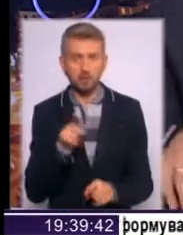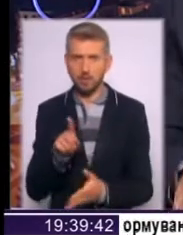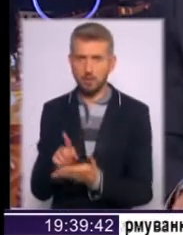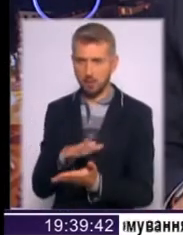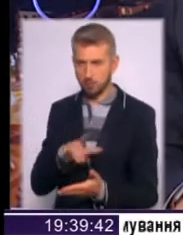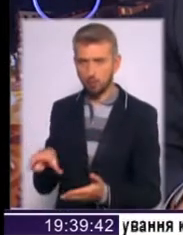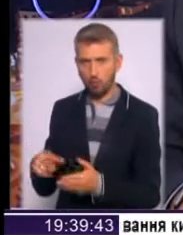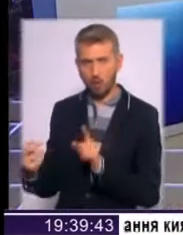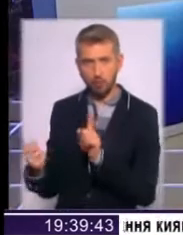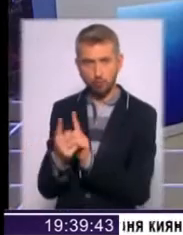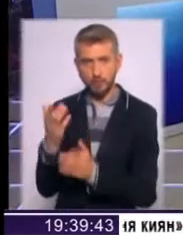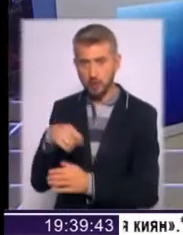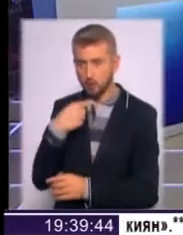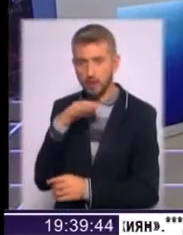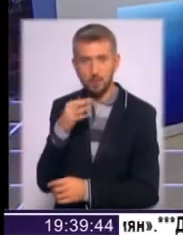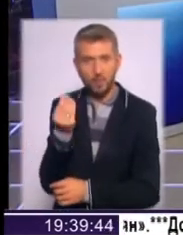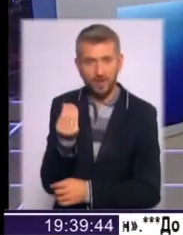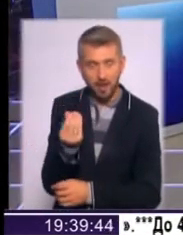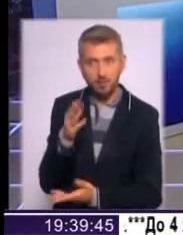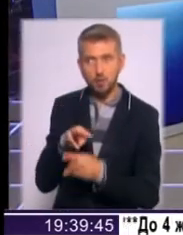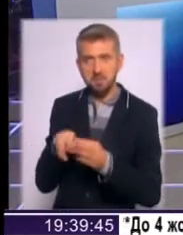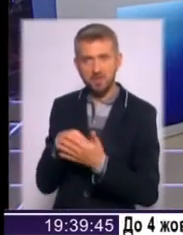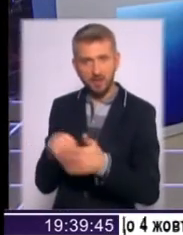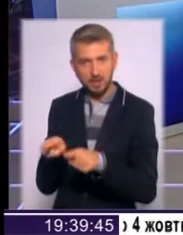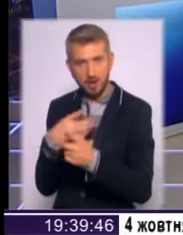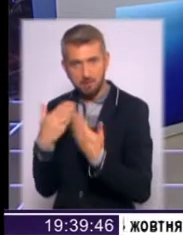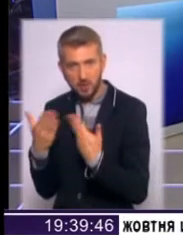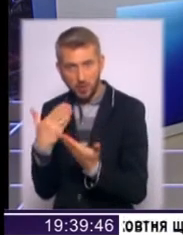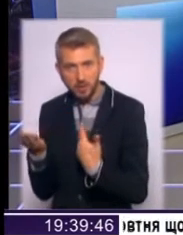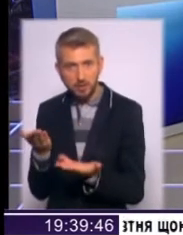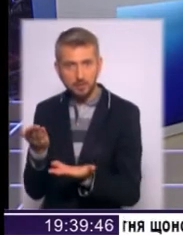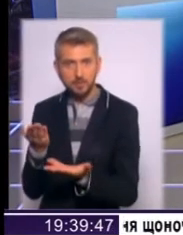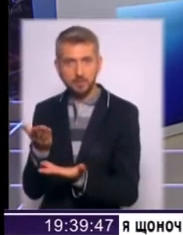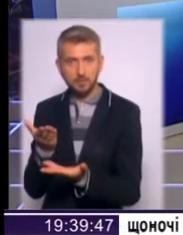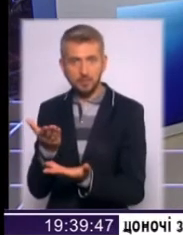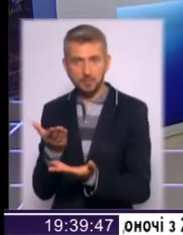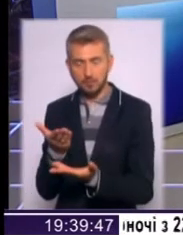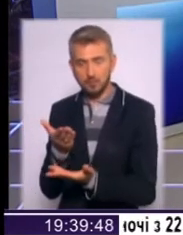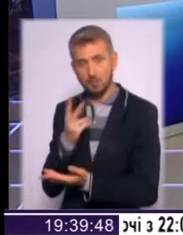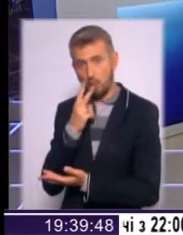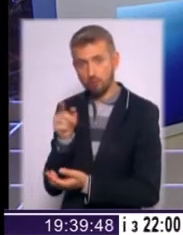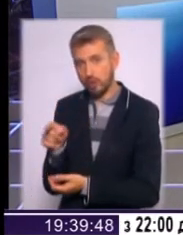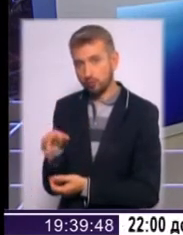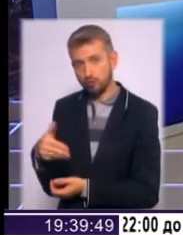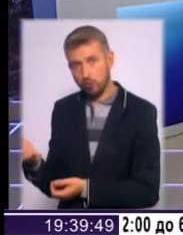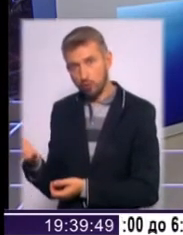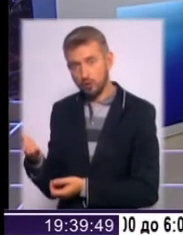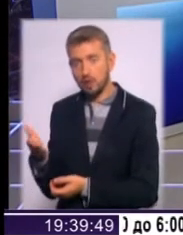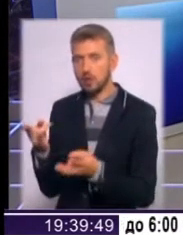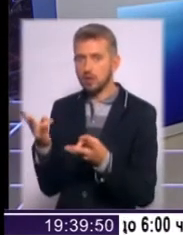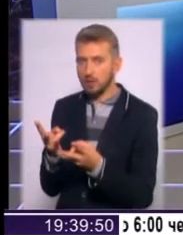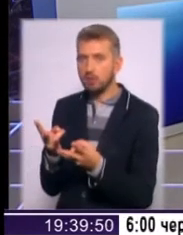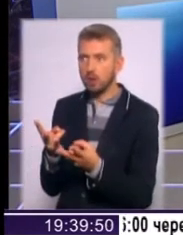на зустріч. Якщо йдеться про фінанси, якщо Мінфін так до цього підходить, знову ж таки, станемо і на цей бік медалі, да? То тут треба все ж таки грати за